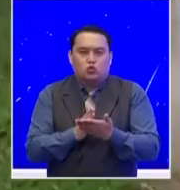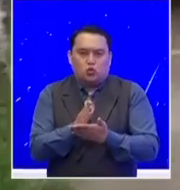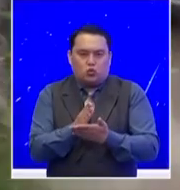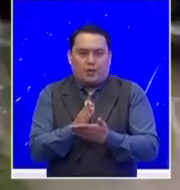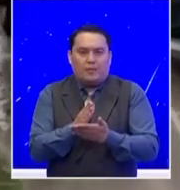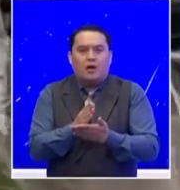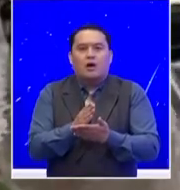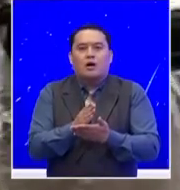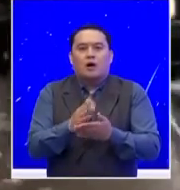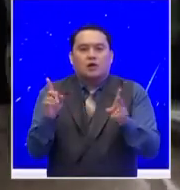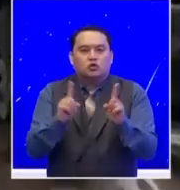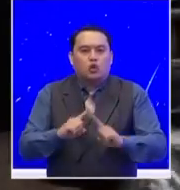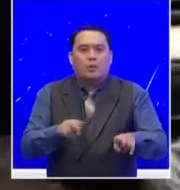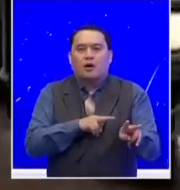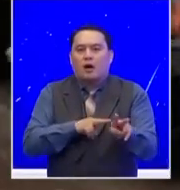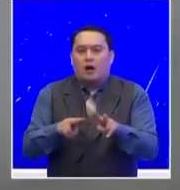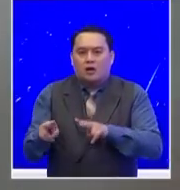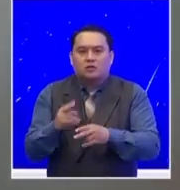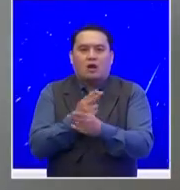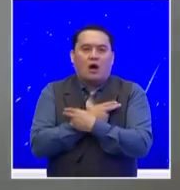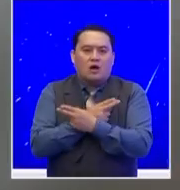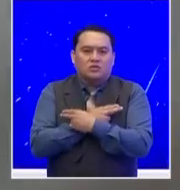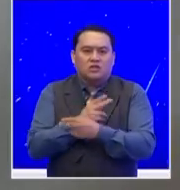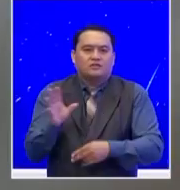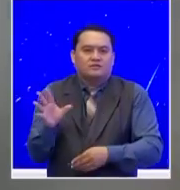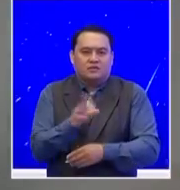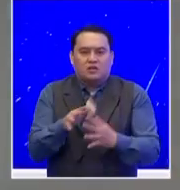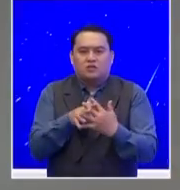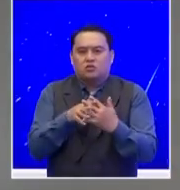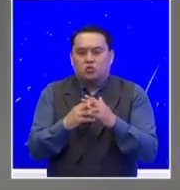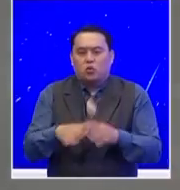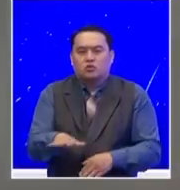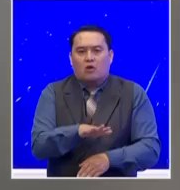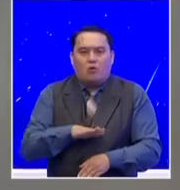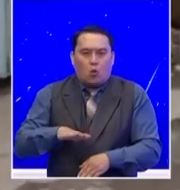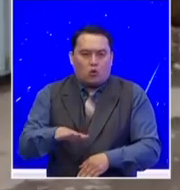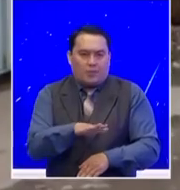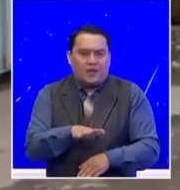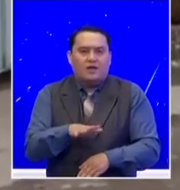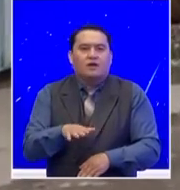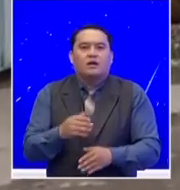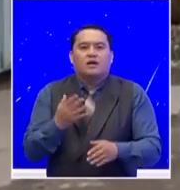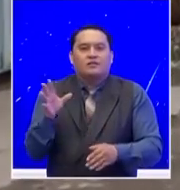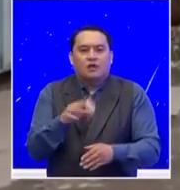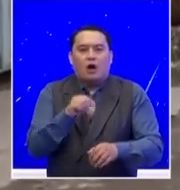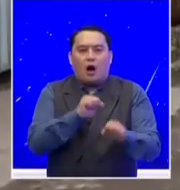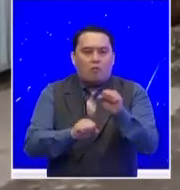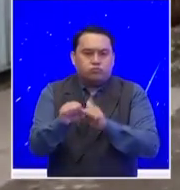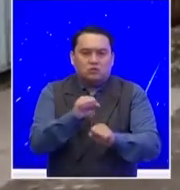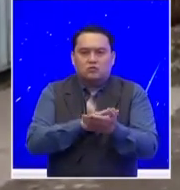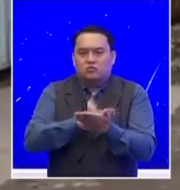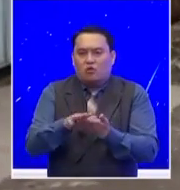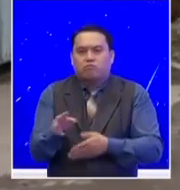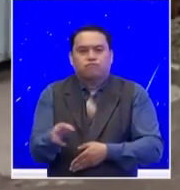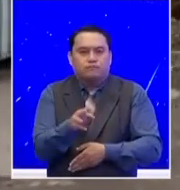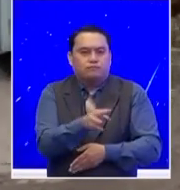военнослужащие. Под особым наблюдением дачи Коксай, Береке, Алтын-Алма, Алтын-Адам, Рахатского сельского округа. На этой территории обрабатывают